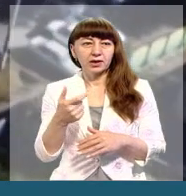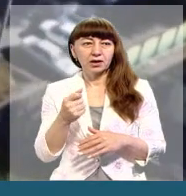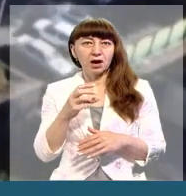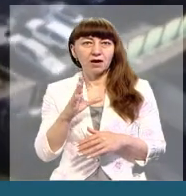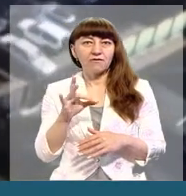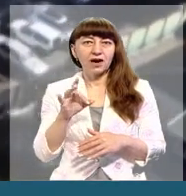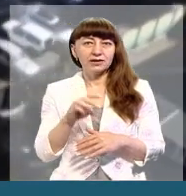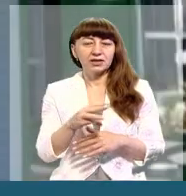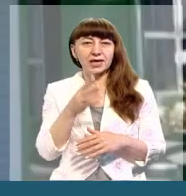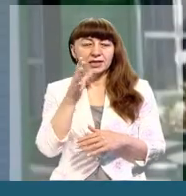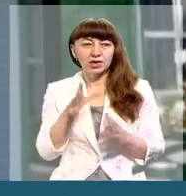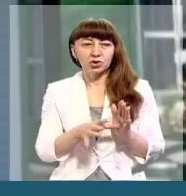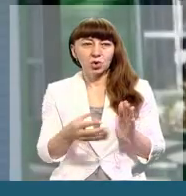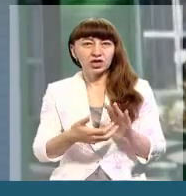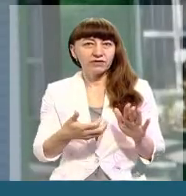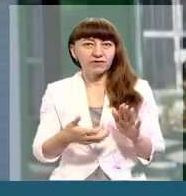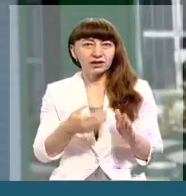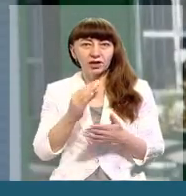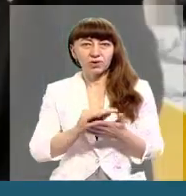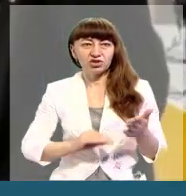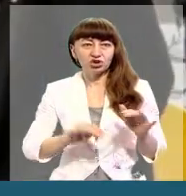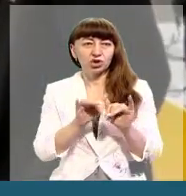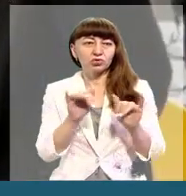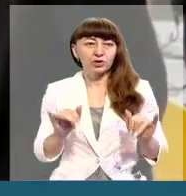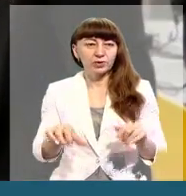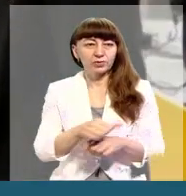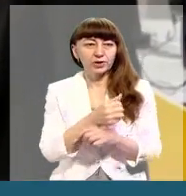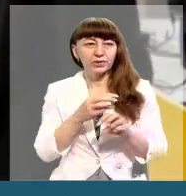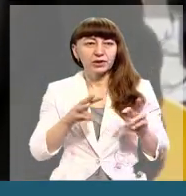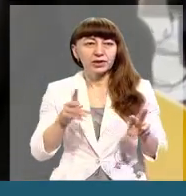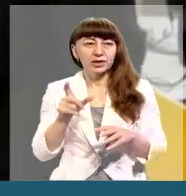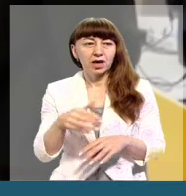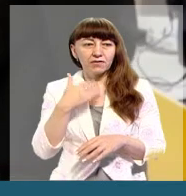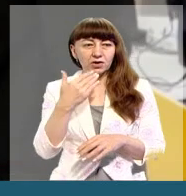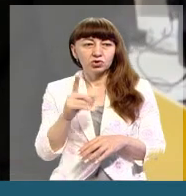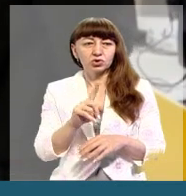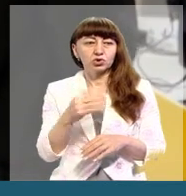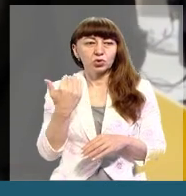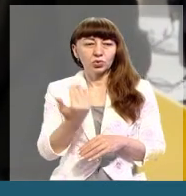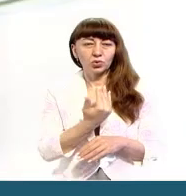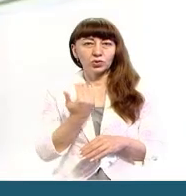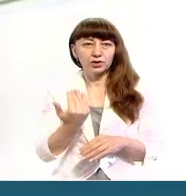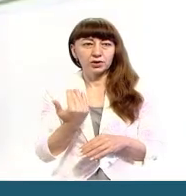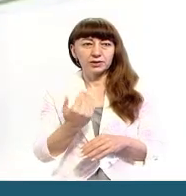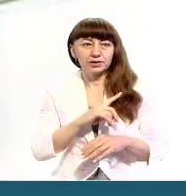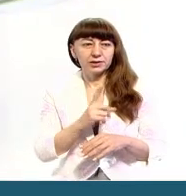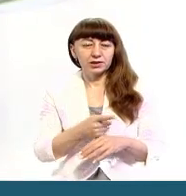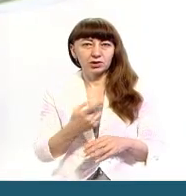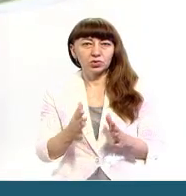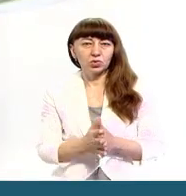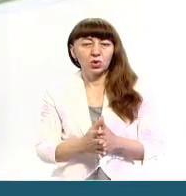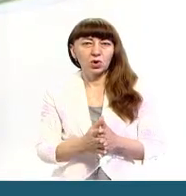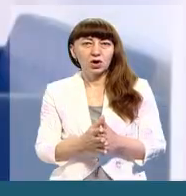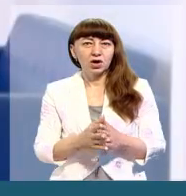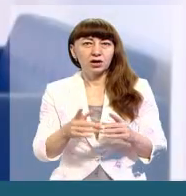нөмір 2-ші орта мектепке де арнайы келді. 55 жыл бұрын салынған бұл білім ордасы ауылдық жерлерде тірек мектептердің әлеуетін дамыту республикалық